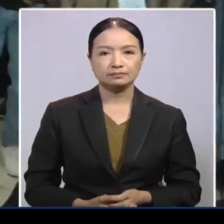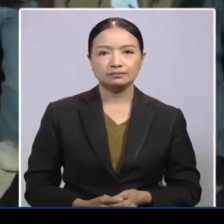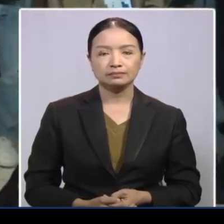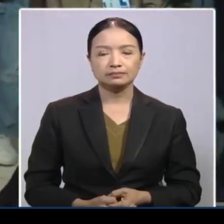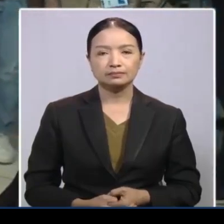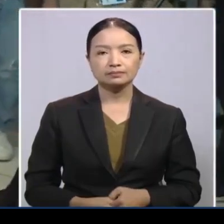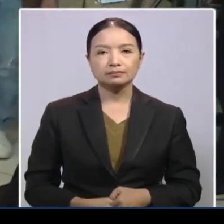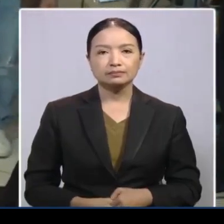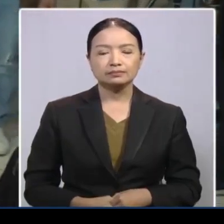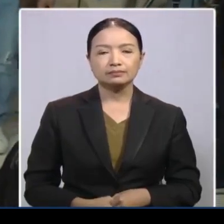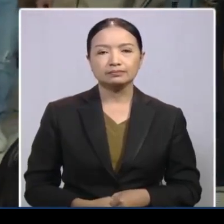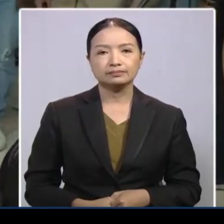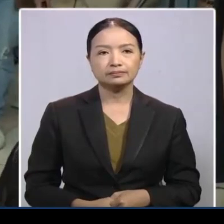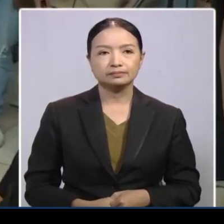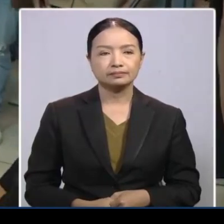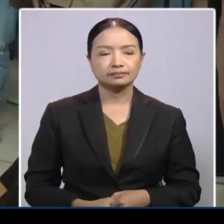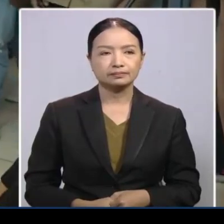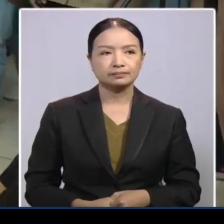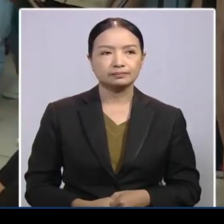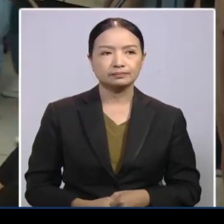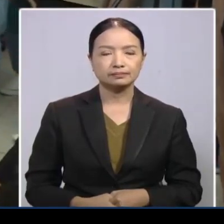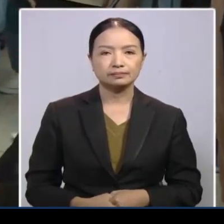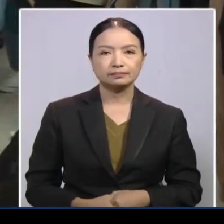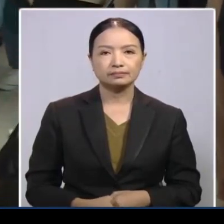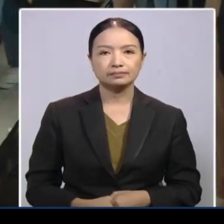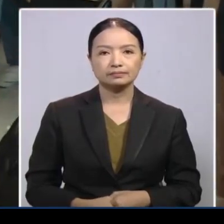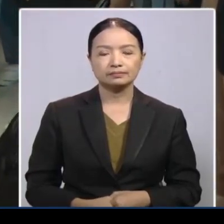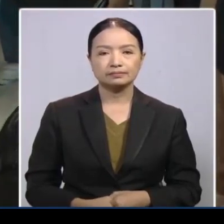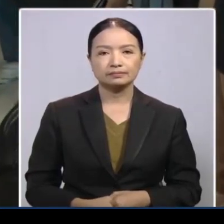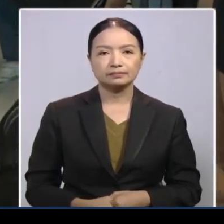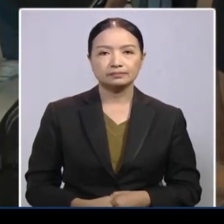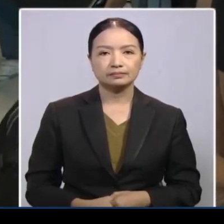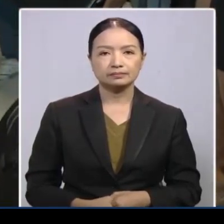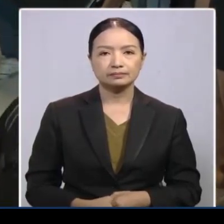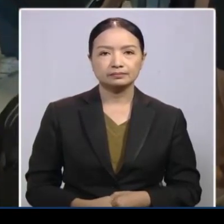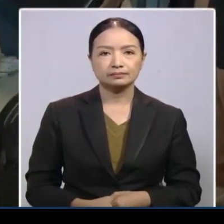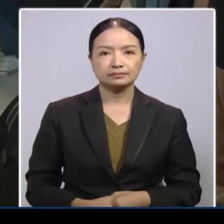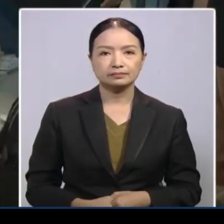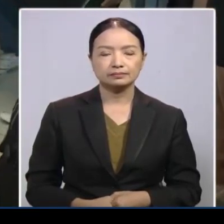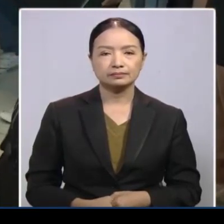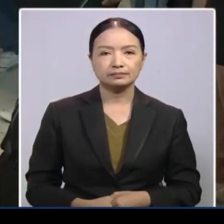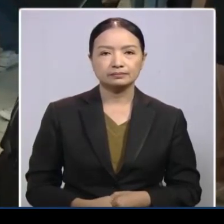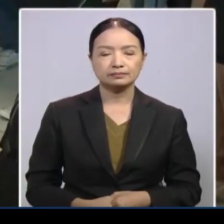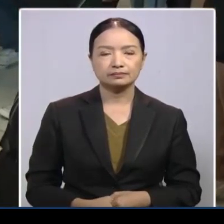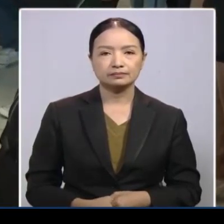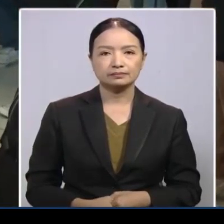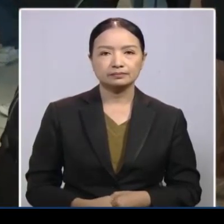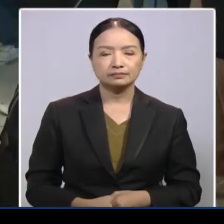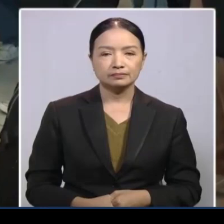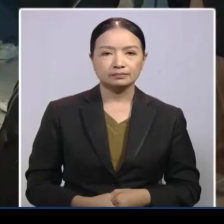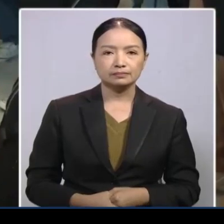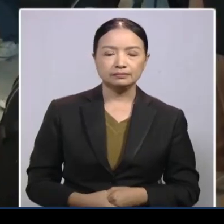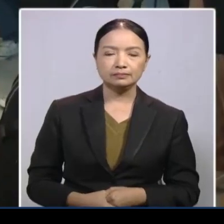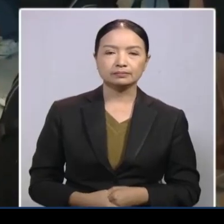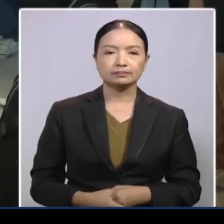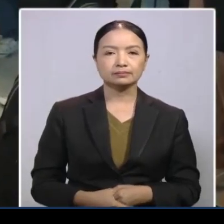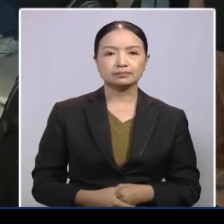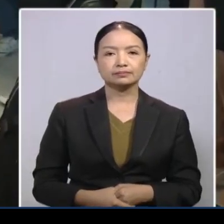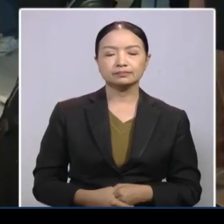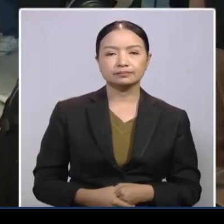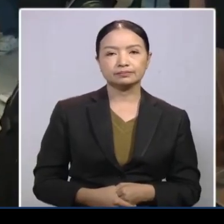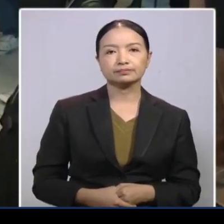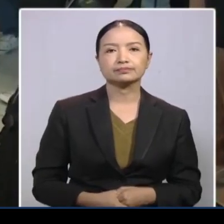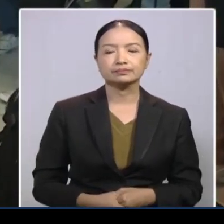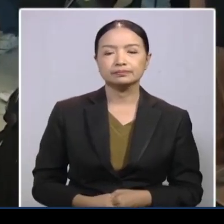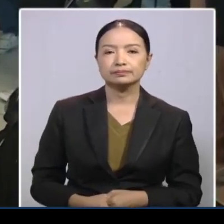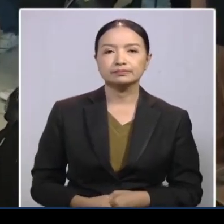which includes the Minister of Labor, the Minister of Defense, and the Deputy Minister of Public Health, to welcome the group of Thai